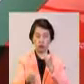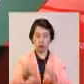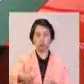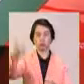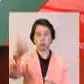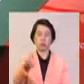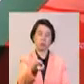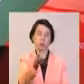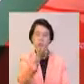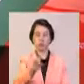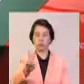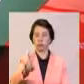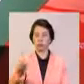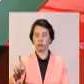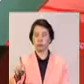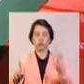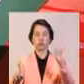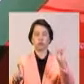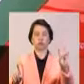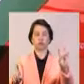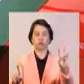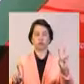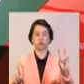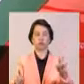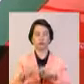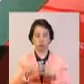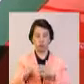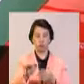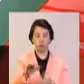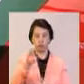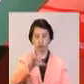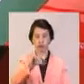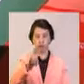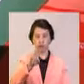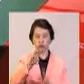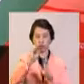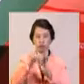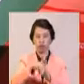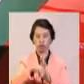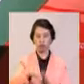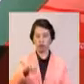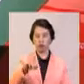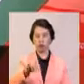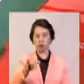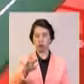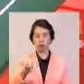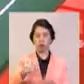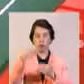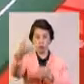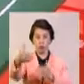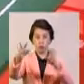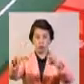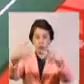menang mudah 21-7. Selepas 32 minit, Liu Darren mara ke skor